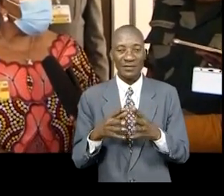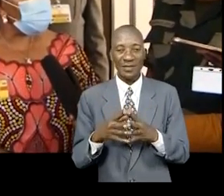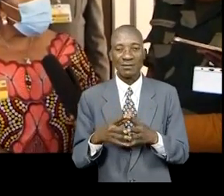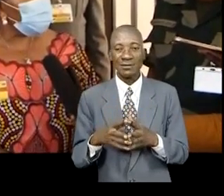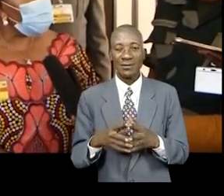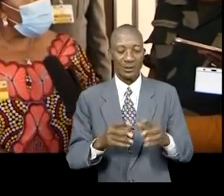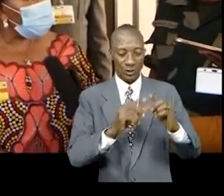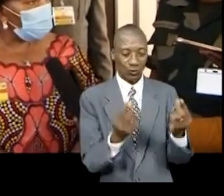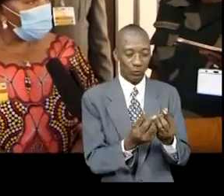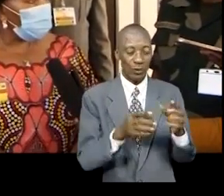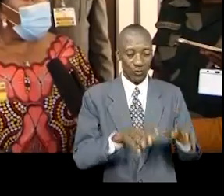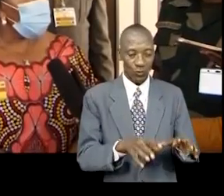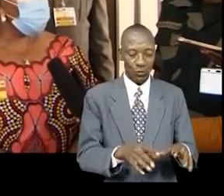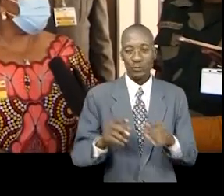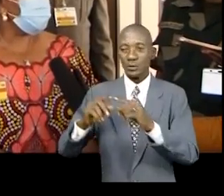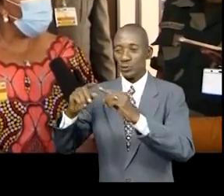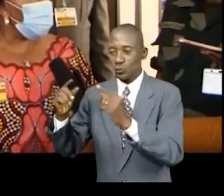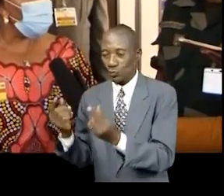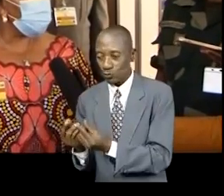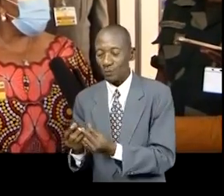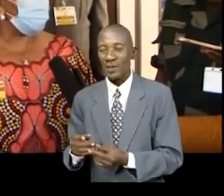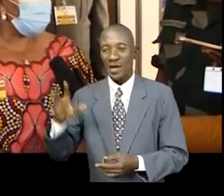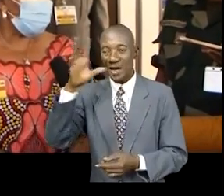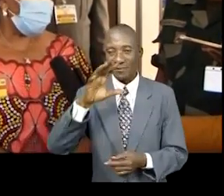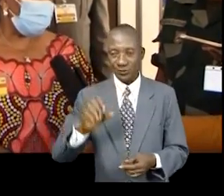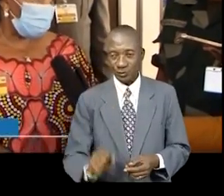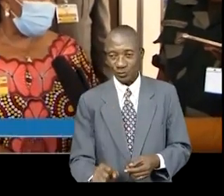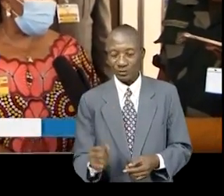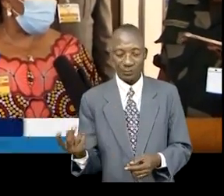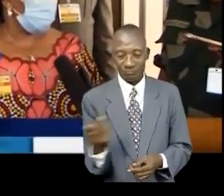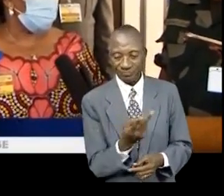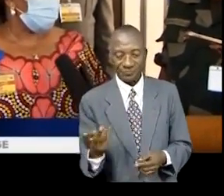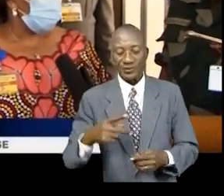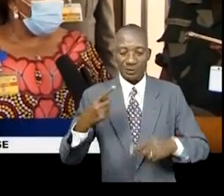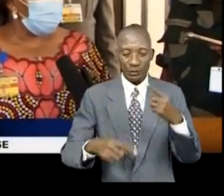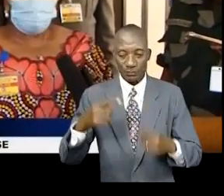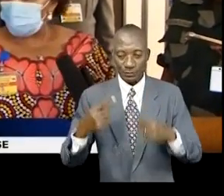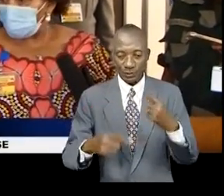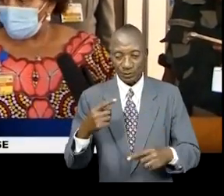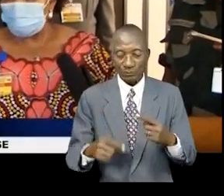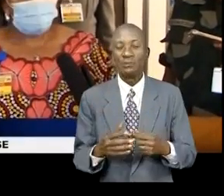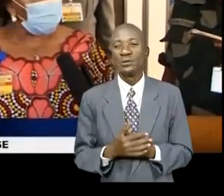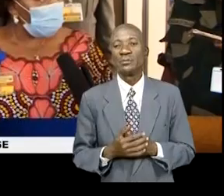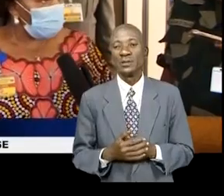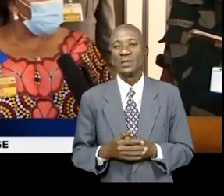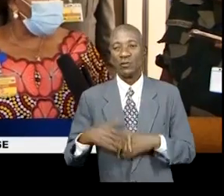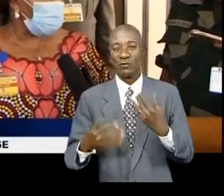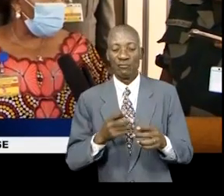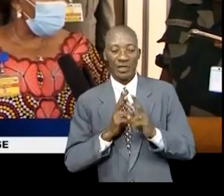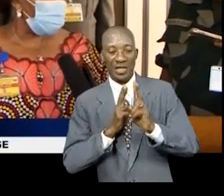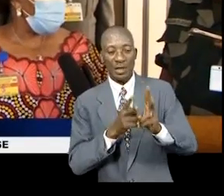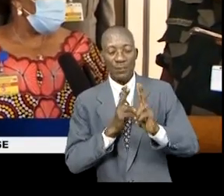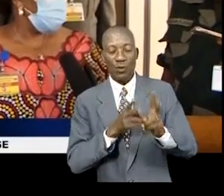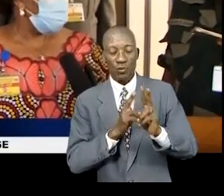partie congolaise. Mais après nos discussions qui ont été fructueuses, nous sommes venus faire rapport au président de la